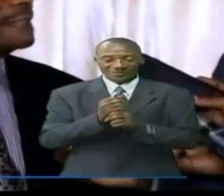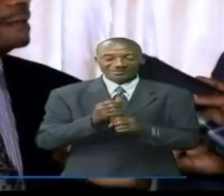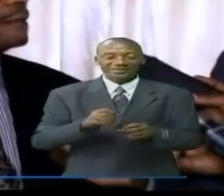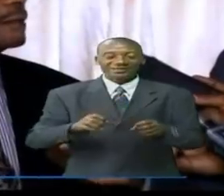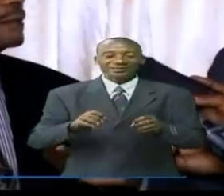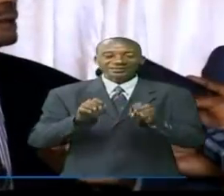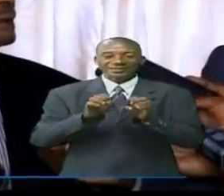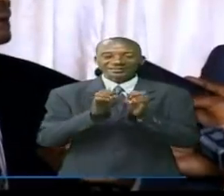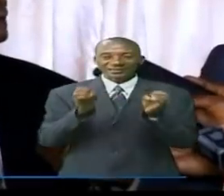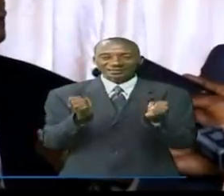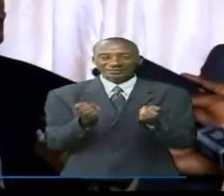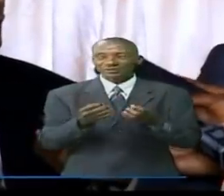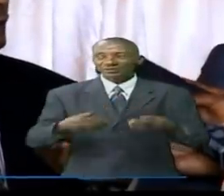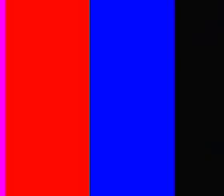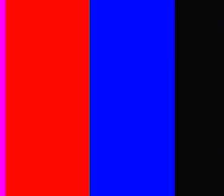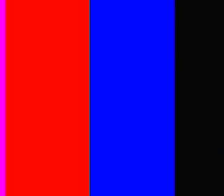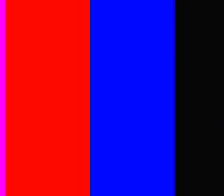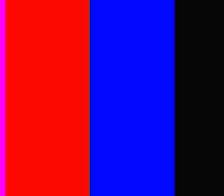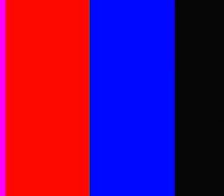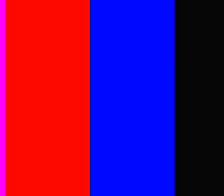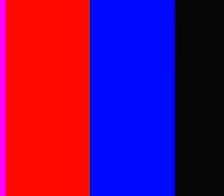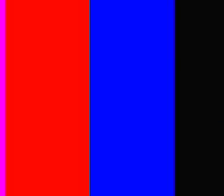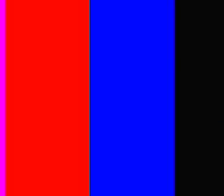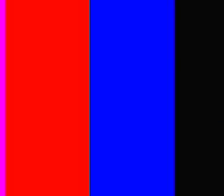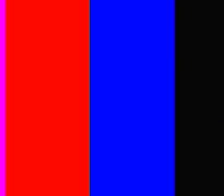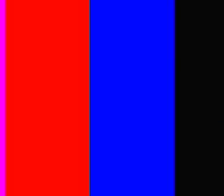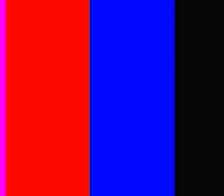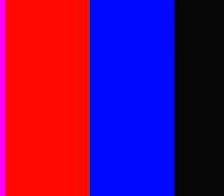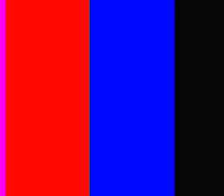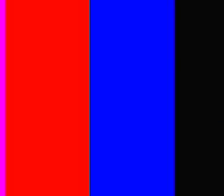6 centres, dont 3 sociétés.